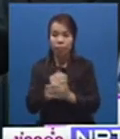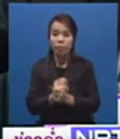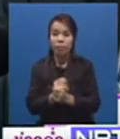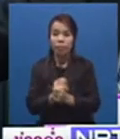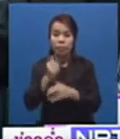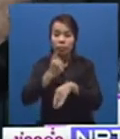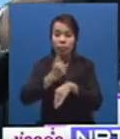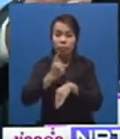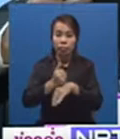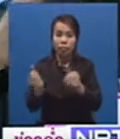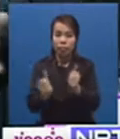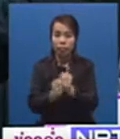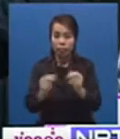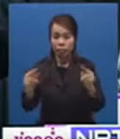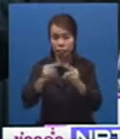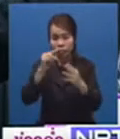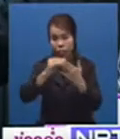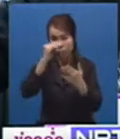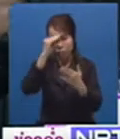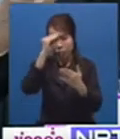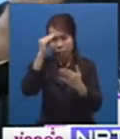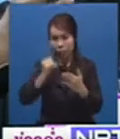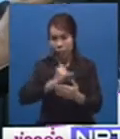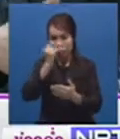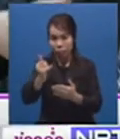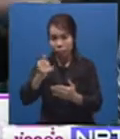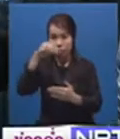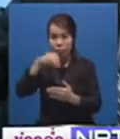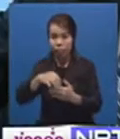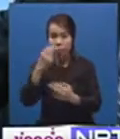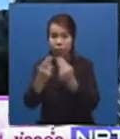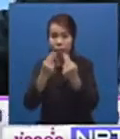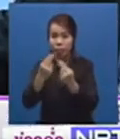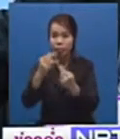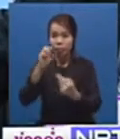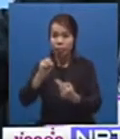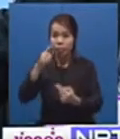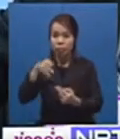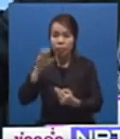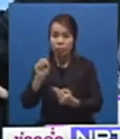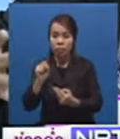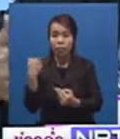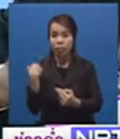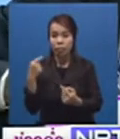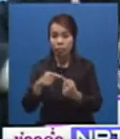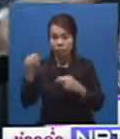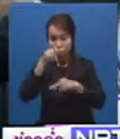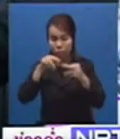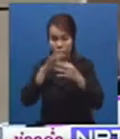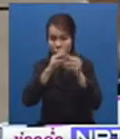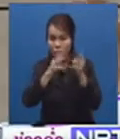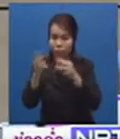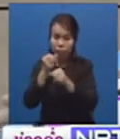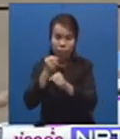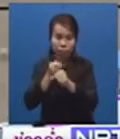รัฐมนตรีช่วยว่าการกระทรวงศึกษาธิการได้ตรวจเยี่ยมสถาบันทดสอบการศึกษาแห่งชาติหรือสทศเพื่อติดตามการทำงานทั้ง